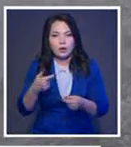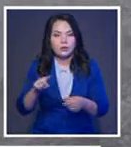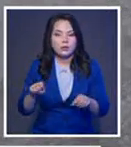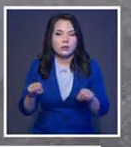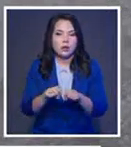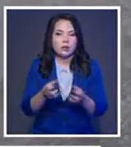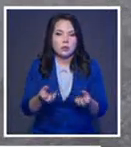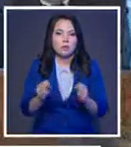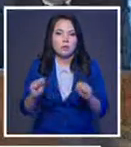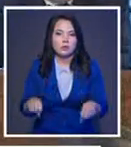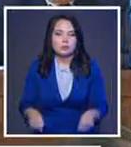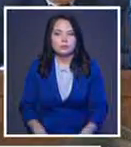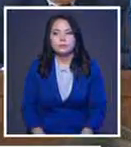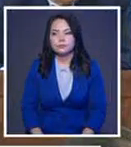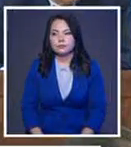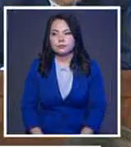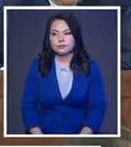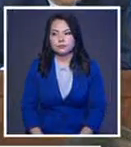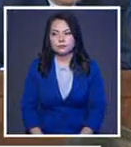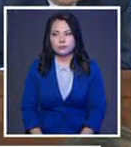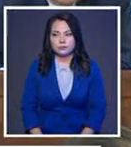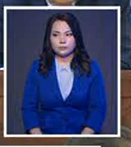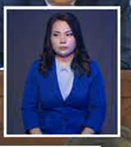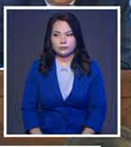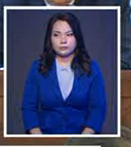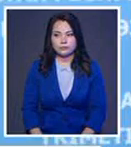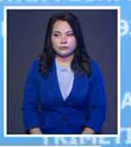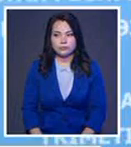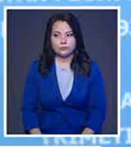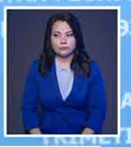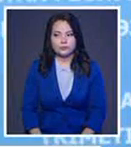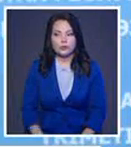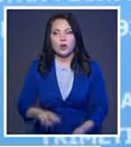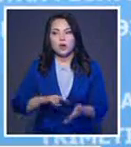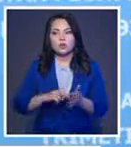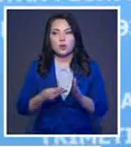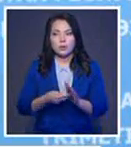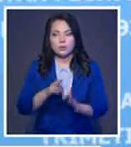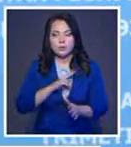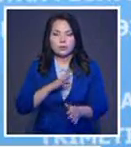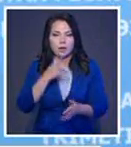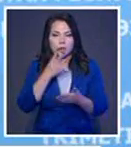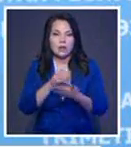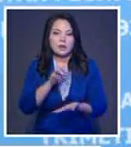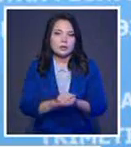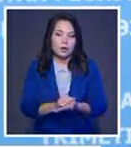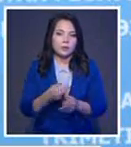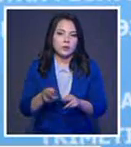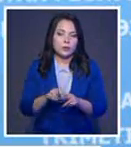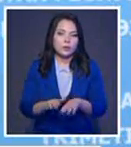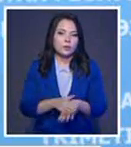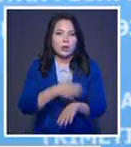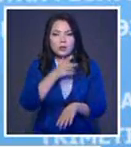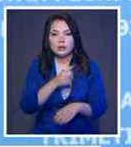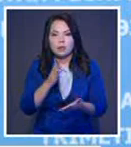болады. Процесс газификации заключается в том, что... Жобамен айналысқаныма біраз жыл болды. Бұл технологияның ерекшелігі